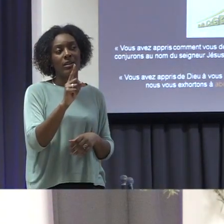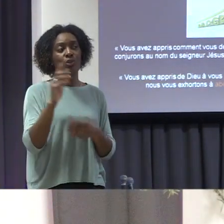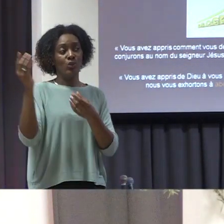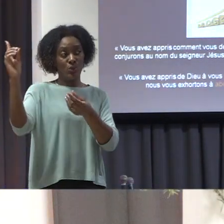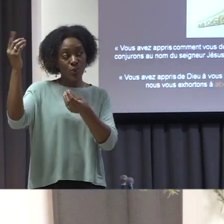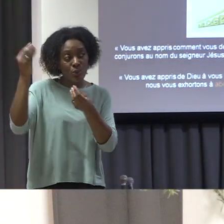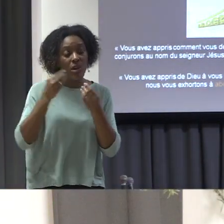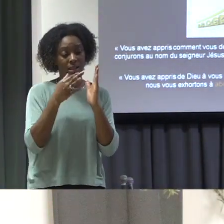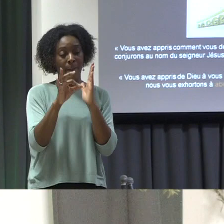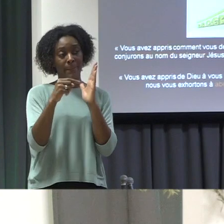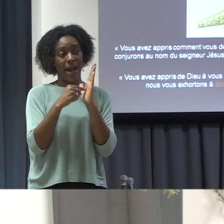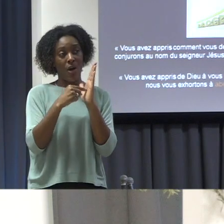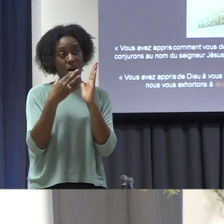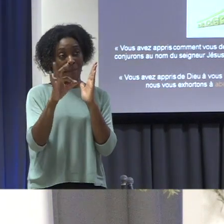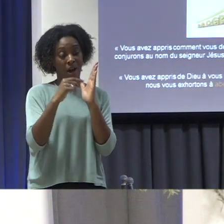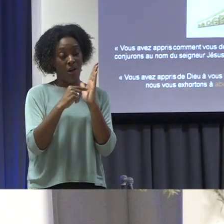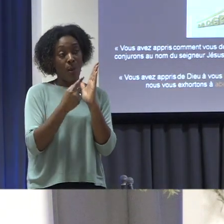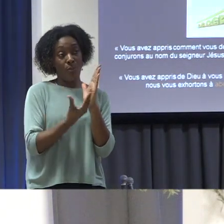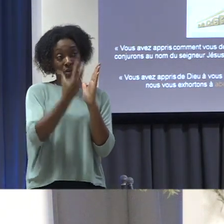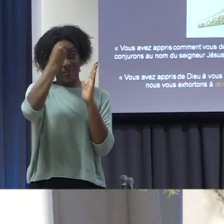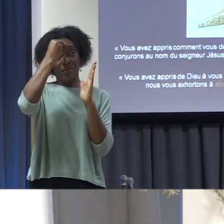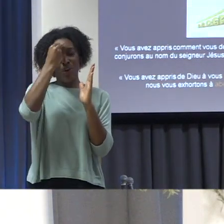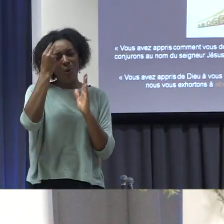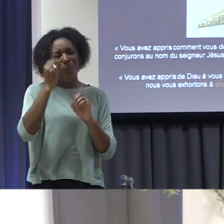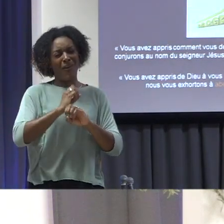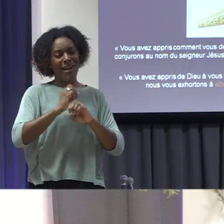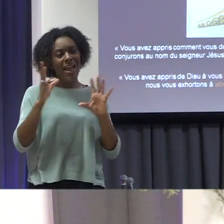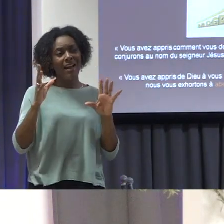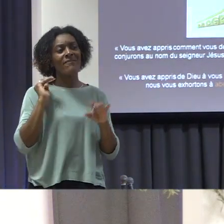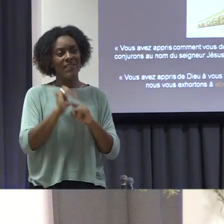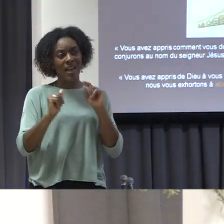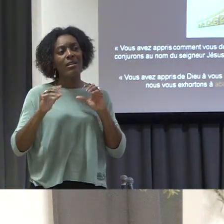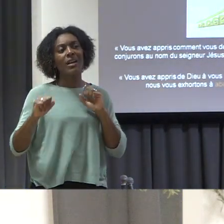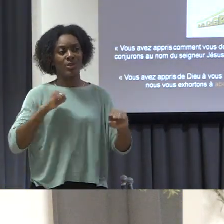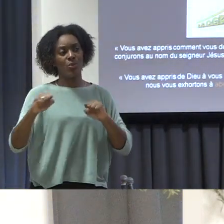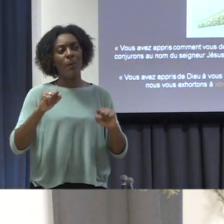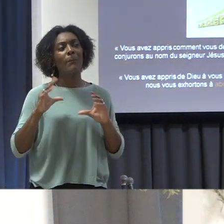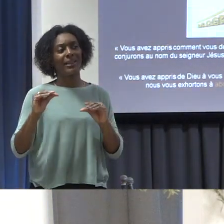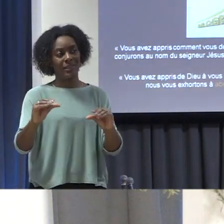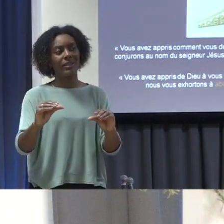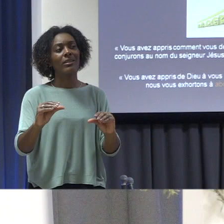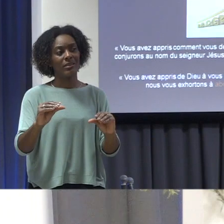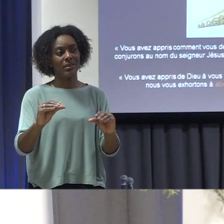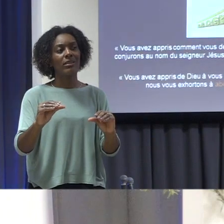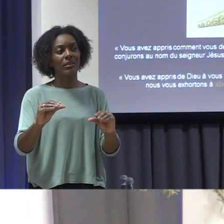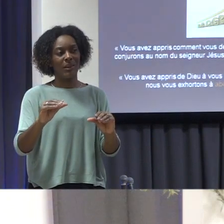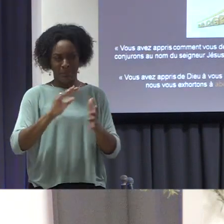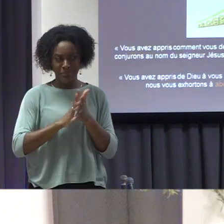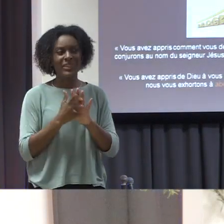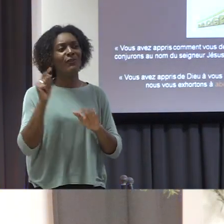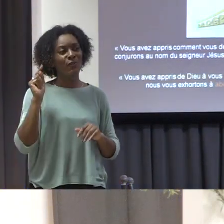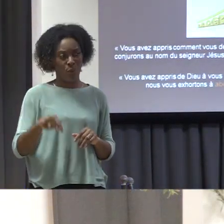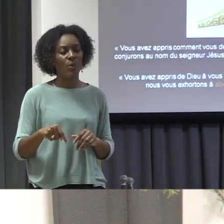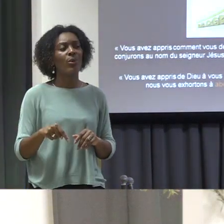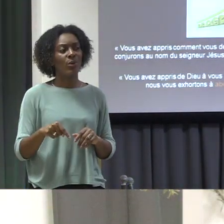parole pour que nous la comprenions comme telle et que nous cherchions à la mettre en application. Fixons-nous des